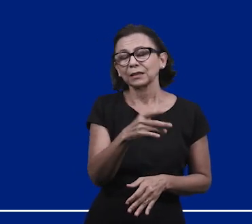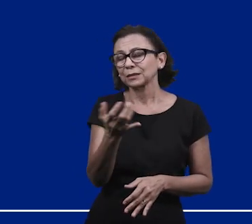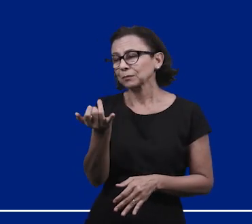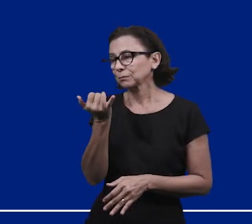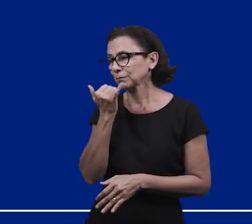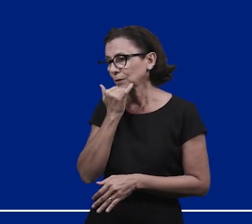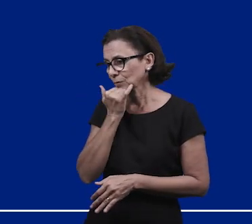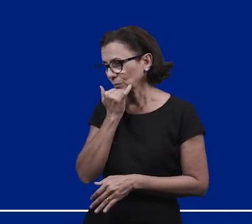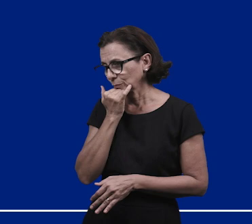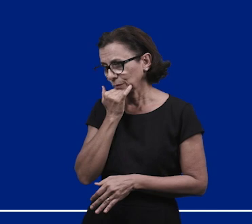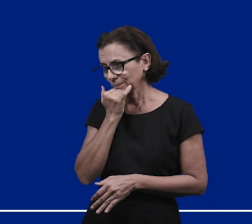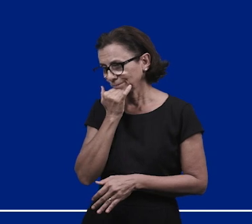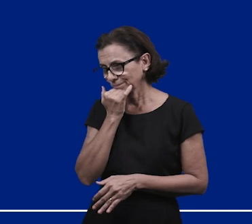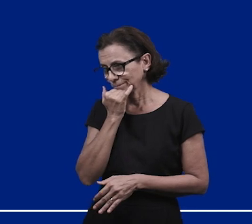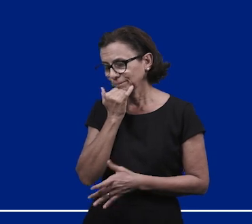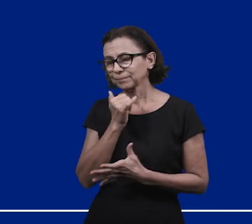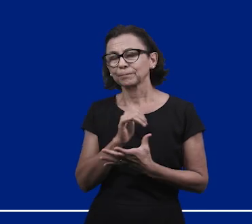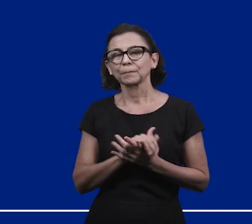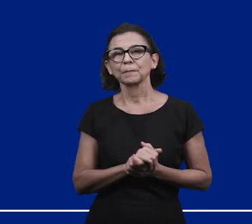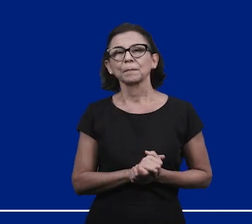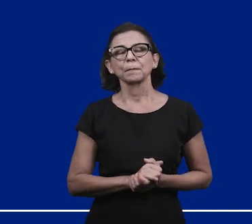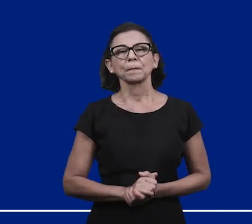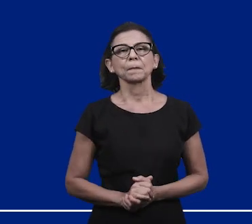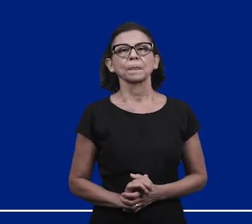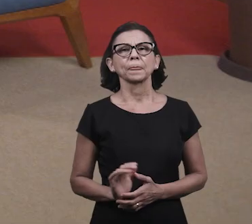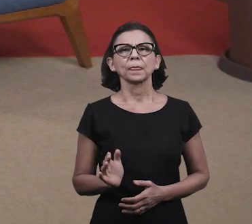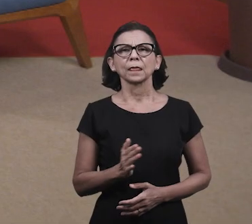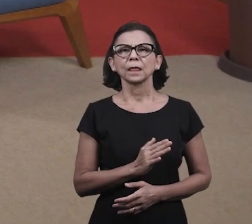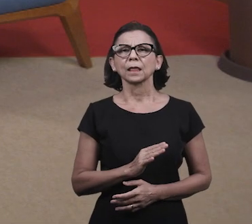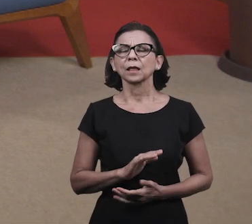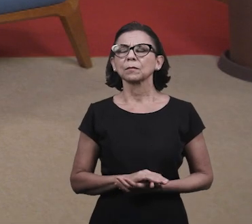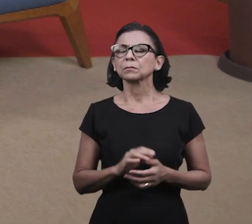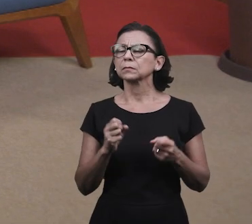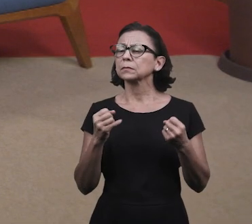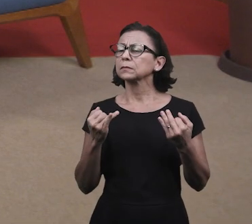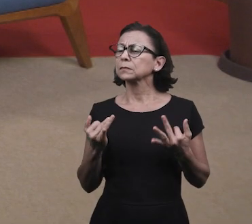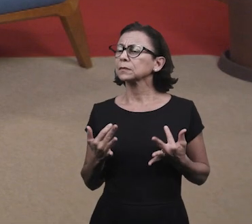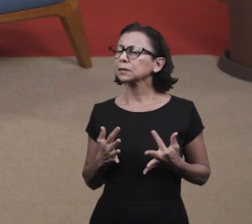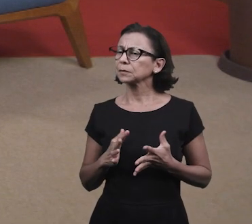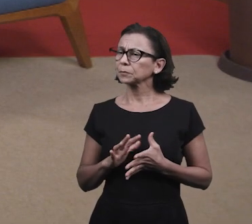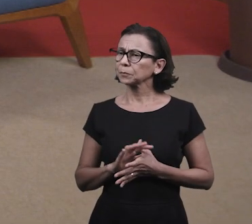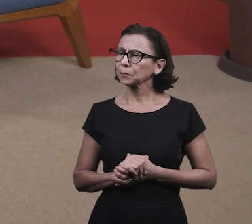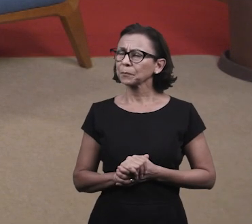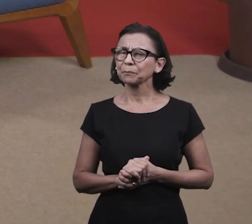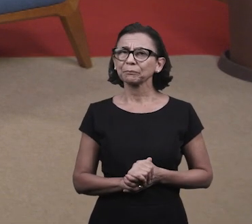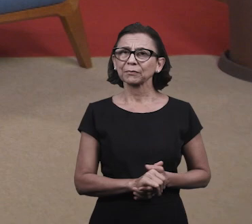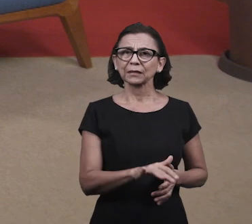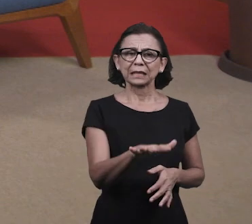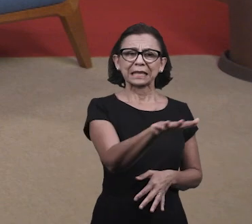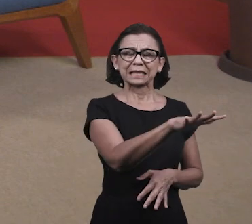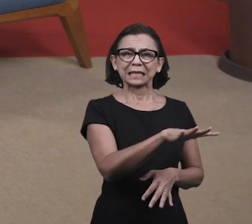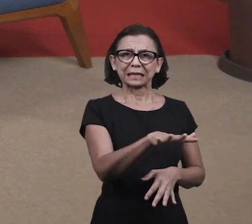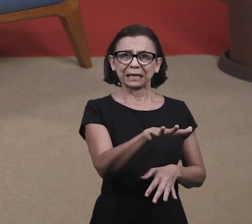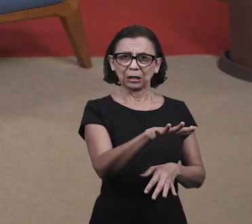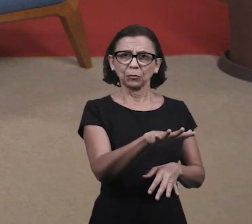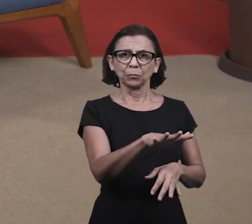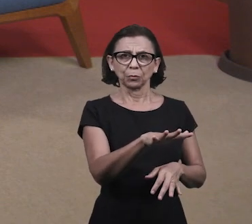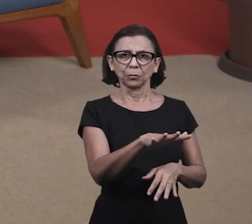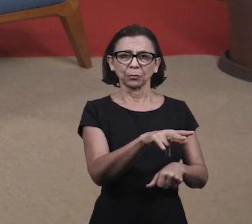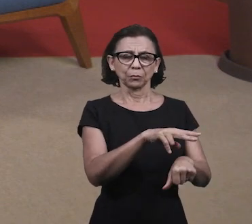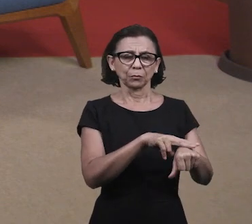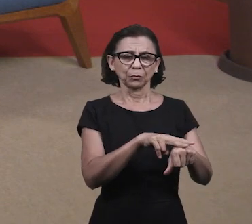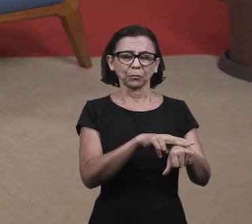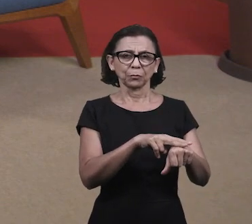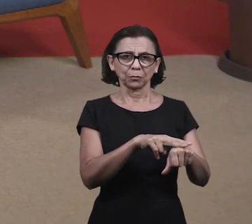voir. Je demande de m'excuser. Sergio, quel est le type de refus là? Ce chant, c'est un